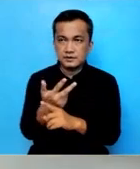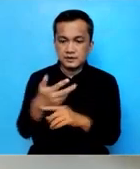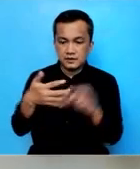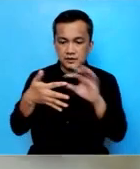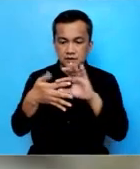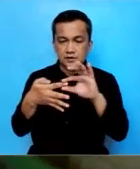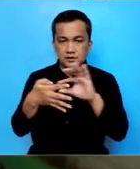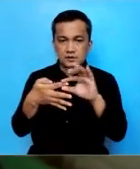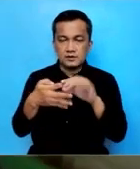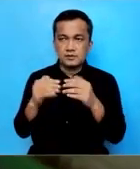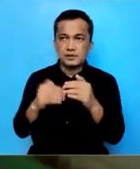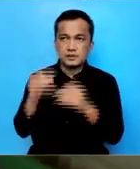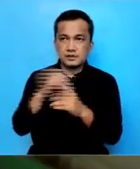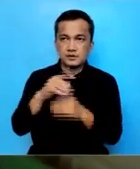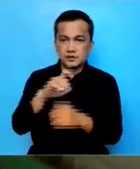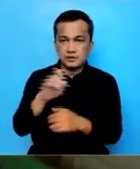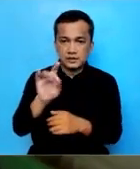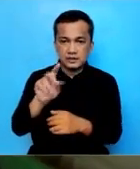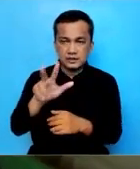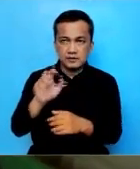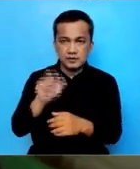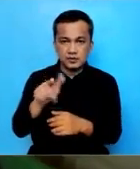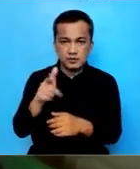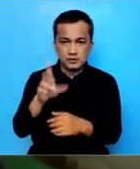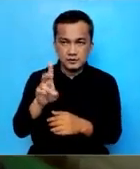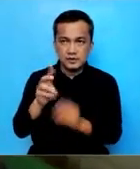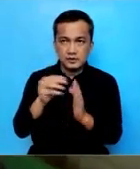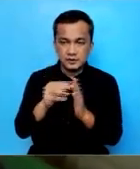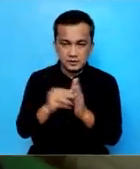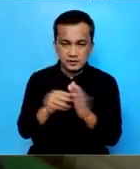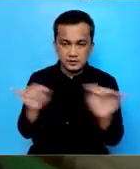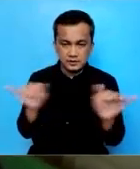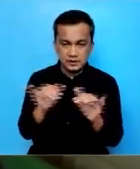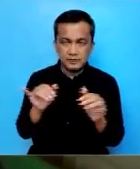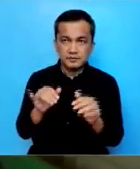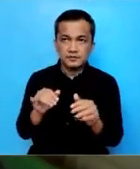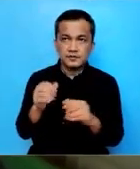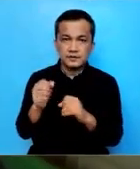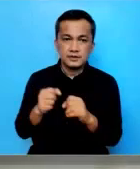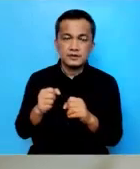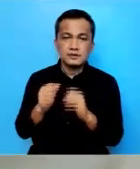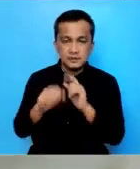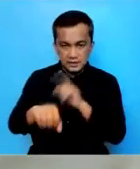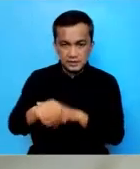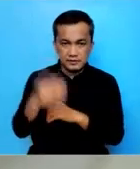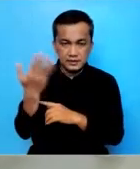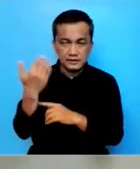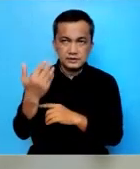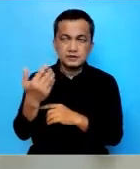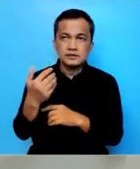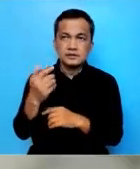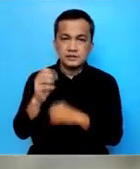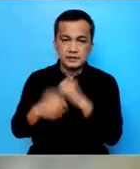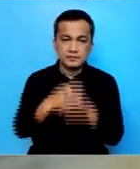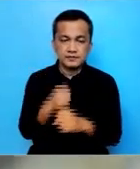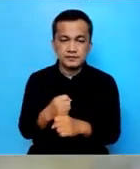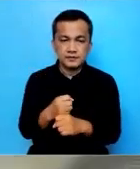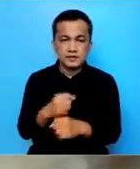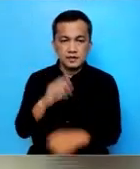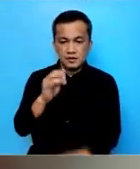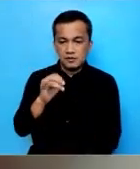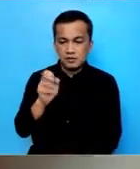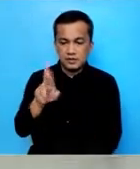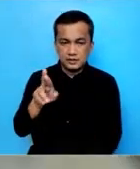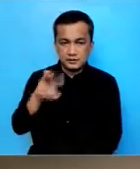mahigit 183.27 million sa parehong panahon noong 2021. Maging ang supply ng broiler chicken o